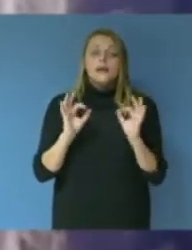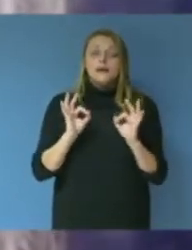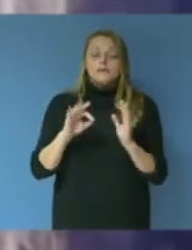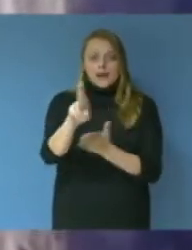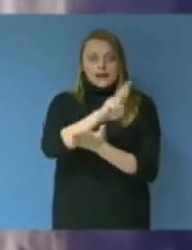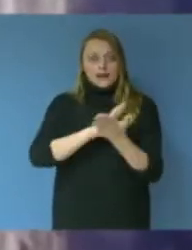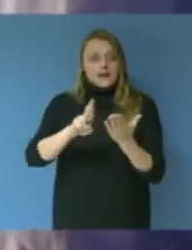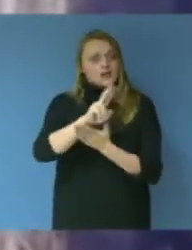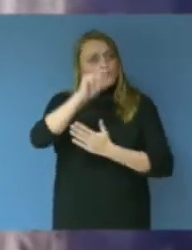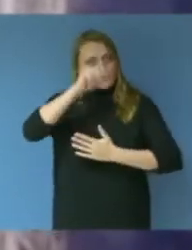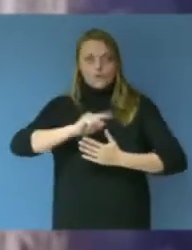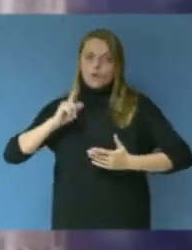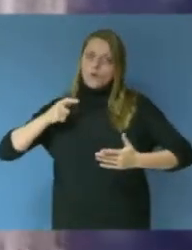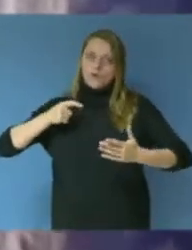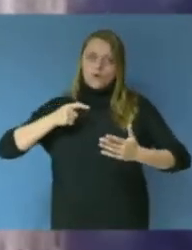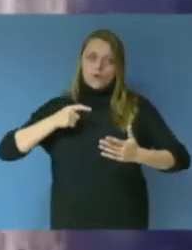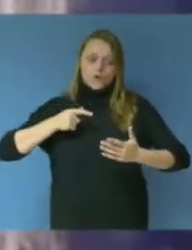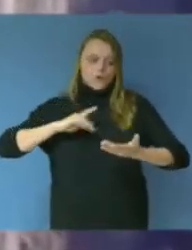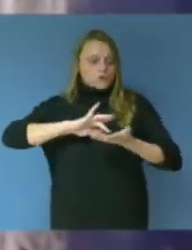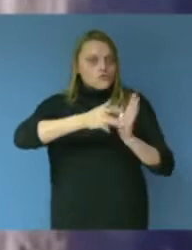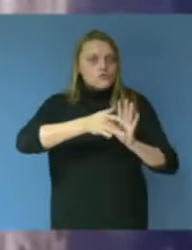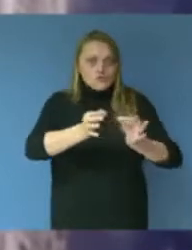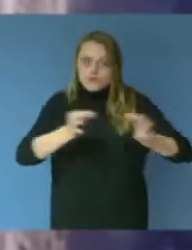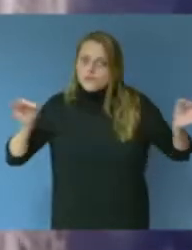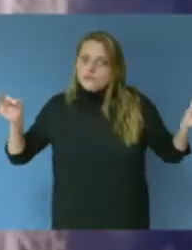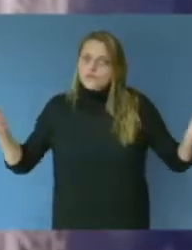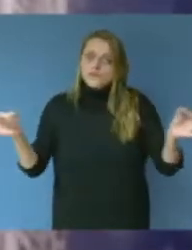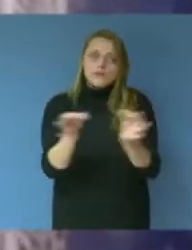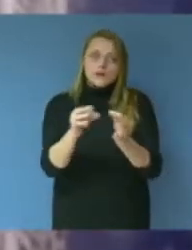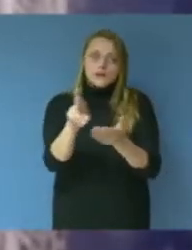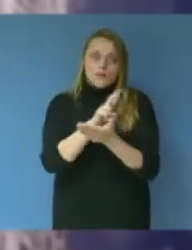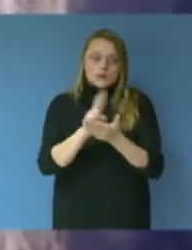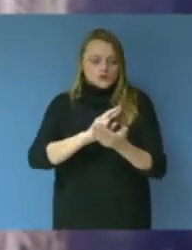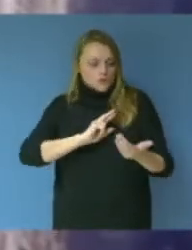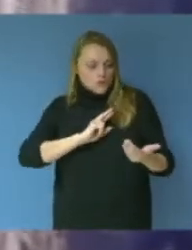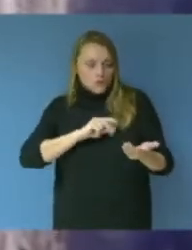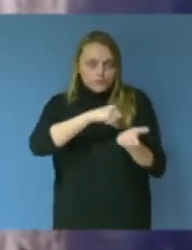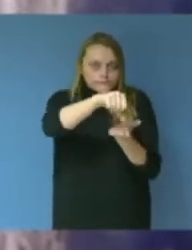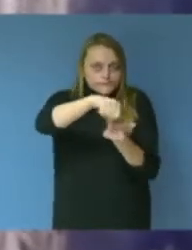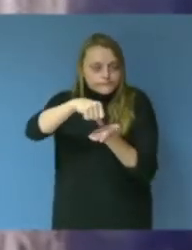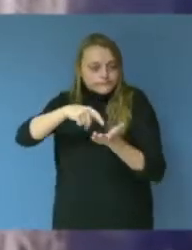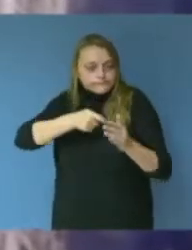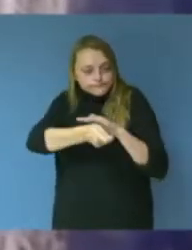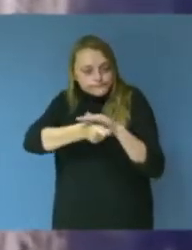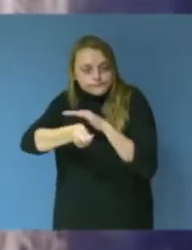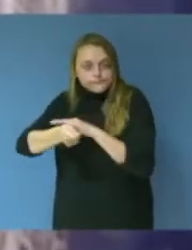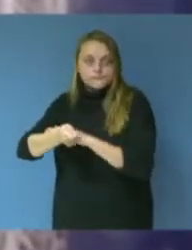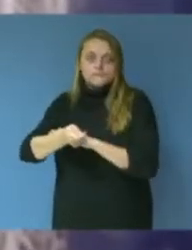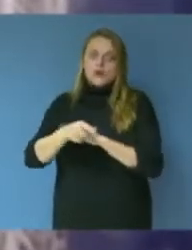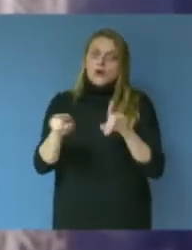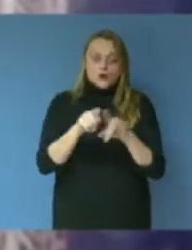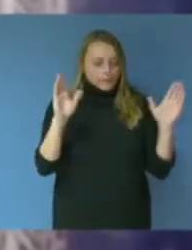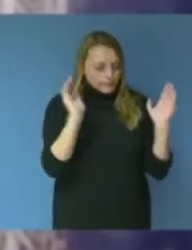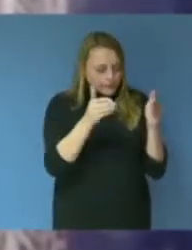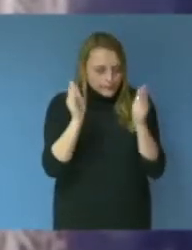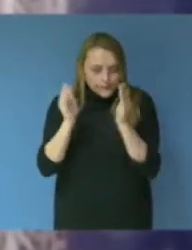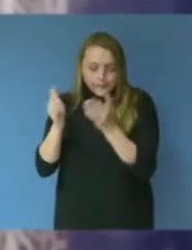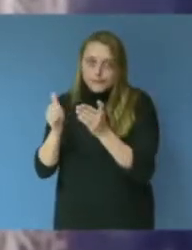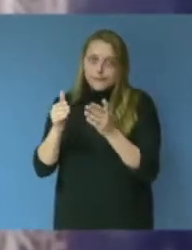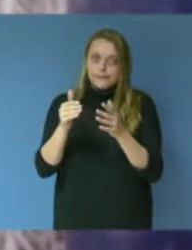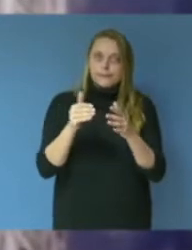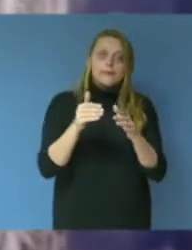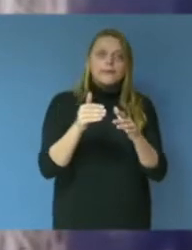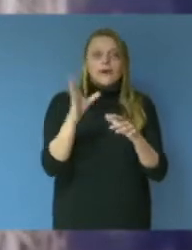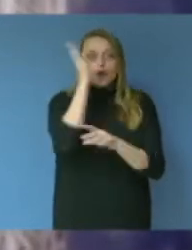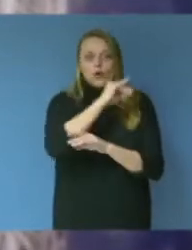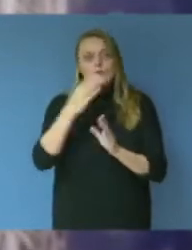fonds est particulièrement important et d'intervenir quel que soit le lieu, puisque les conséquences ne sont pas limitées à une zone particulière. On peut par contre se demander